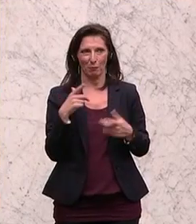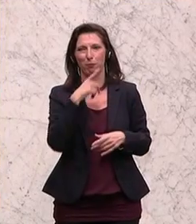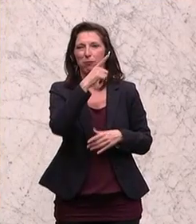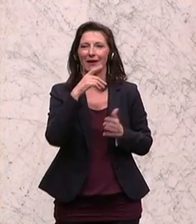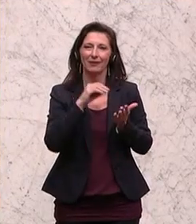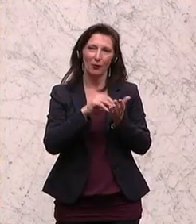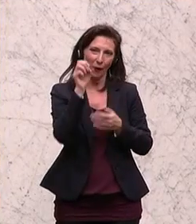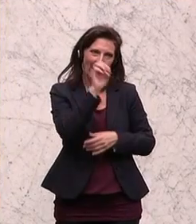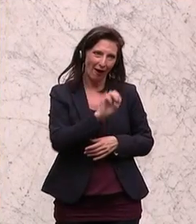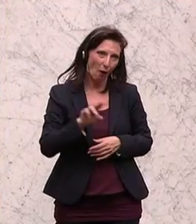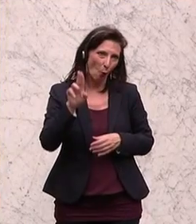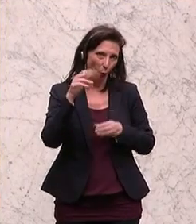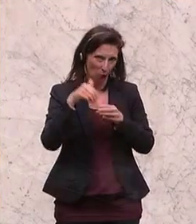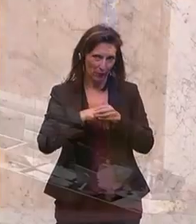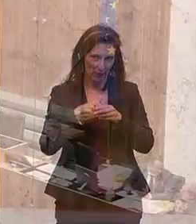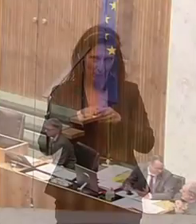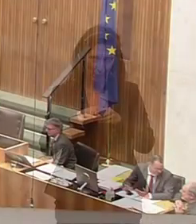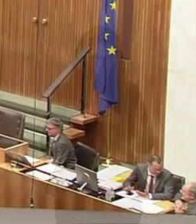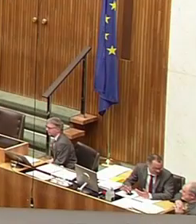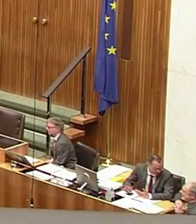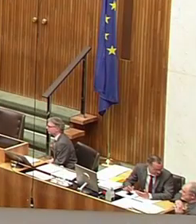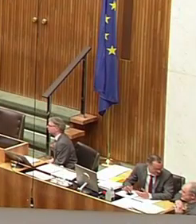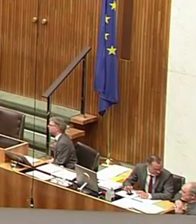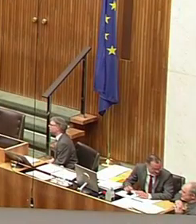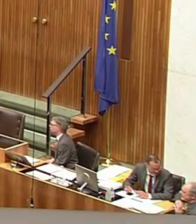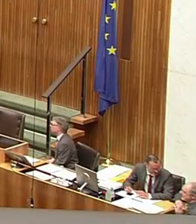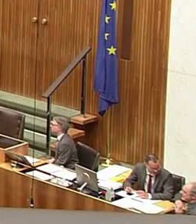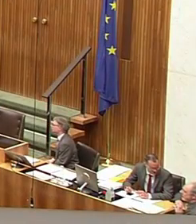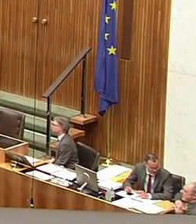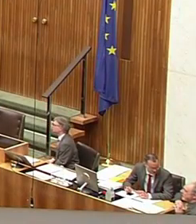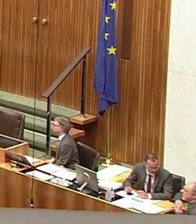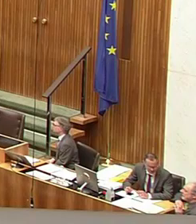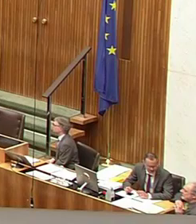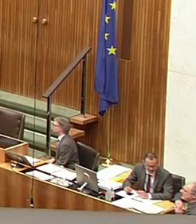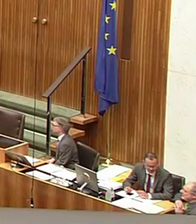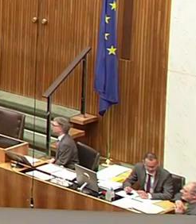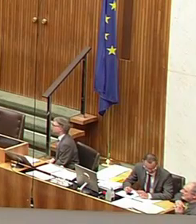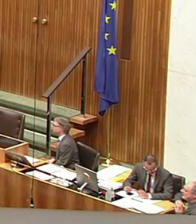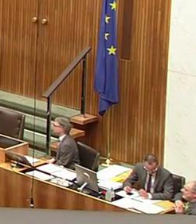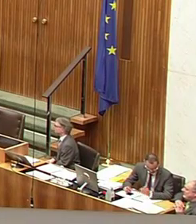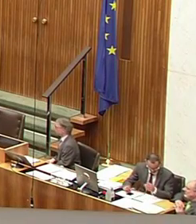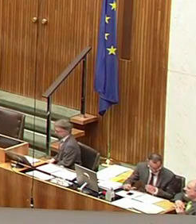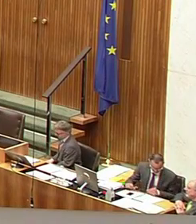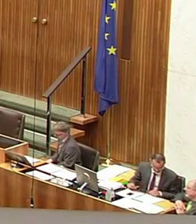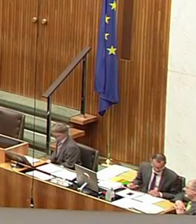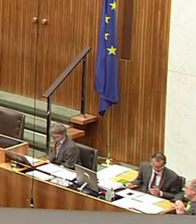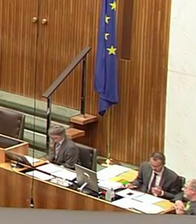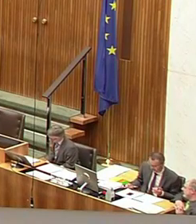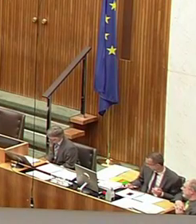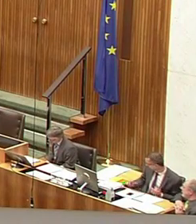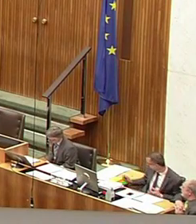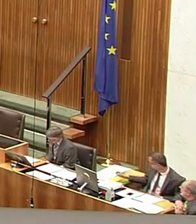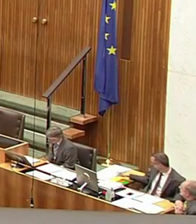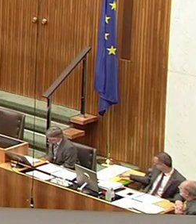muss jetzt aber die Live-Übertragung beenden. Hier kommt wie immer die Zeit im Bild. Ich danke für Ihr Interesse und wünsche noch einen